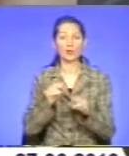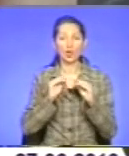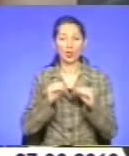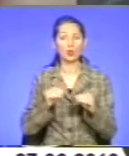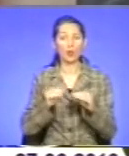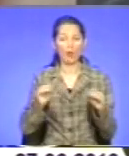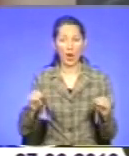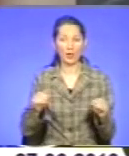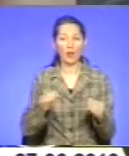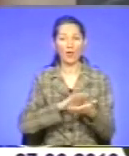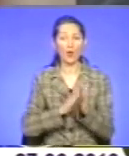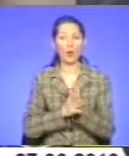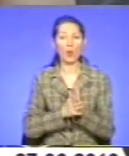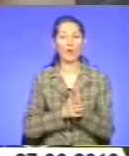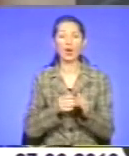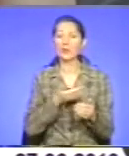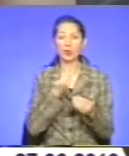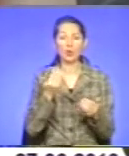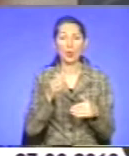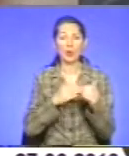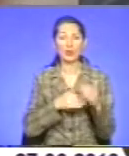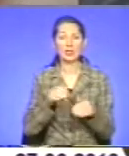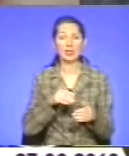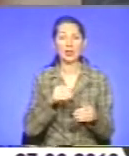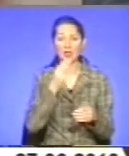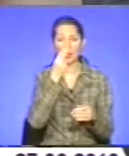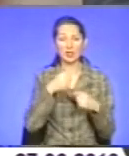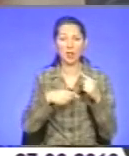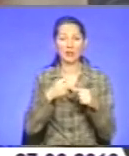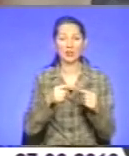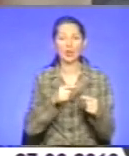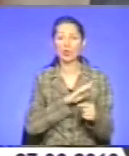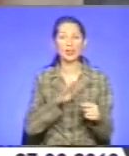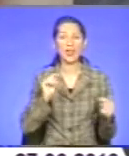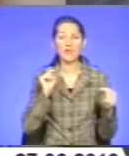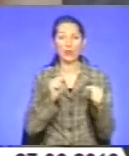професійних навичок та компетенцій, що не відповідають вимогам